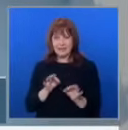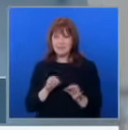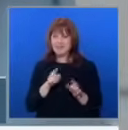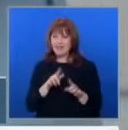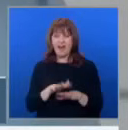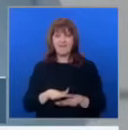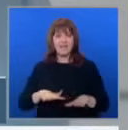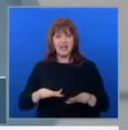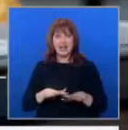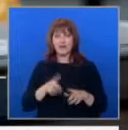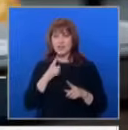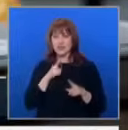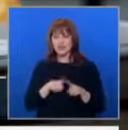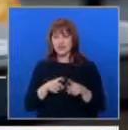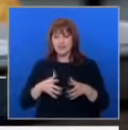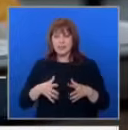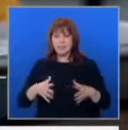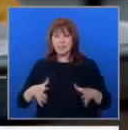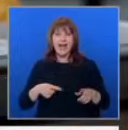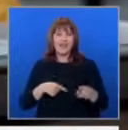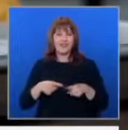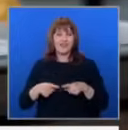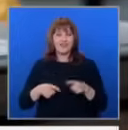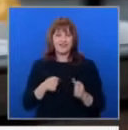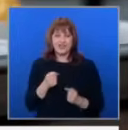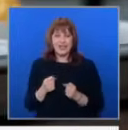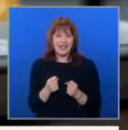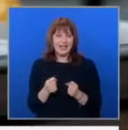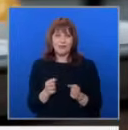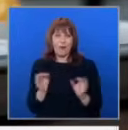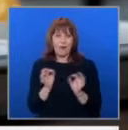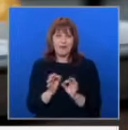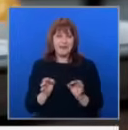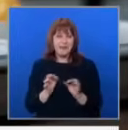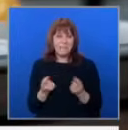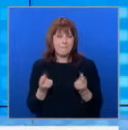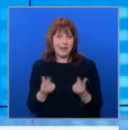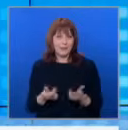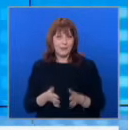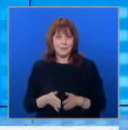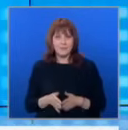върху затлъстяването при децата, тъй като тогава движението им е било ограничено до минимум.